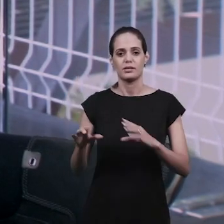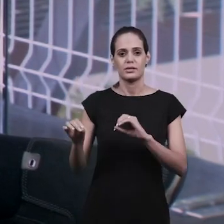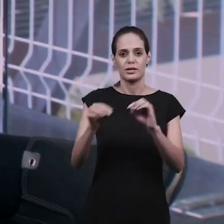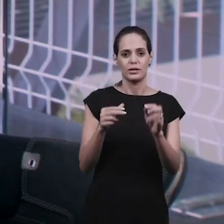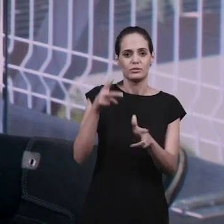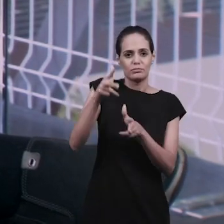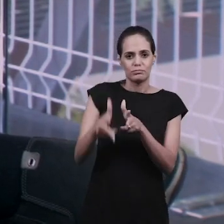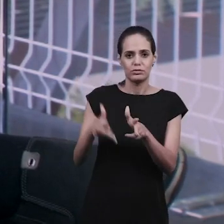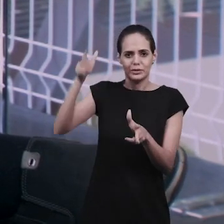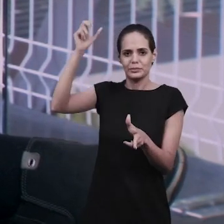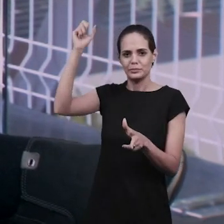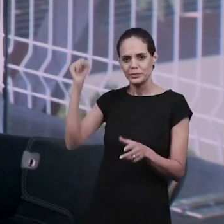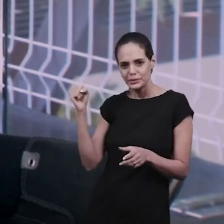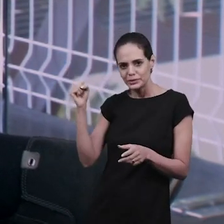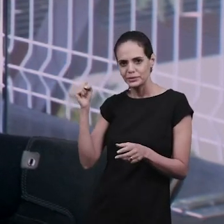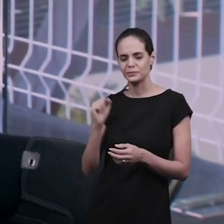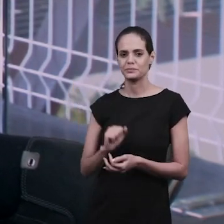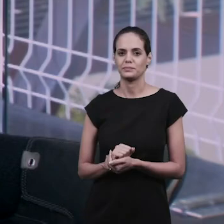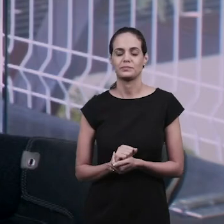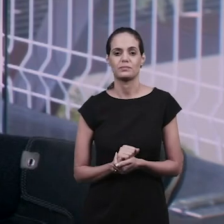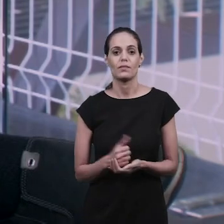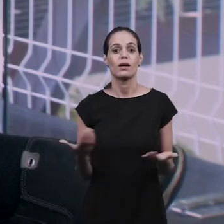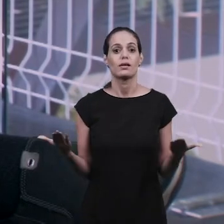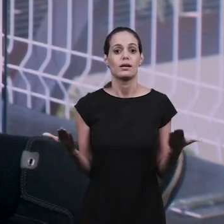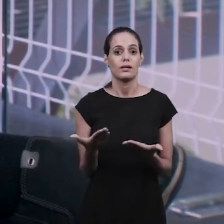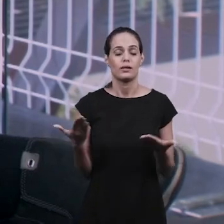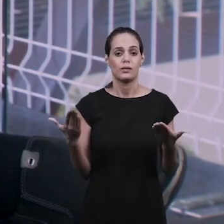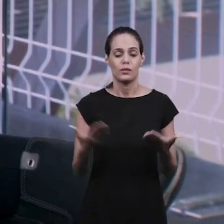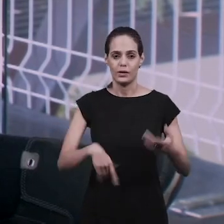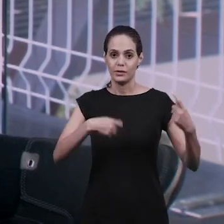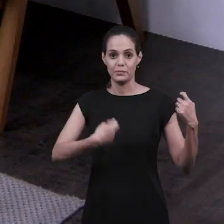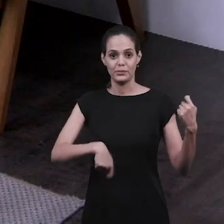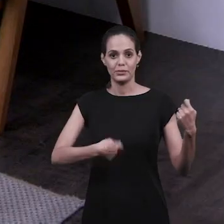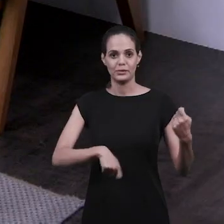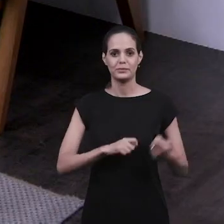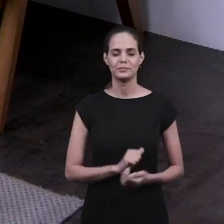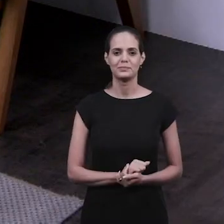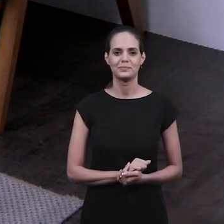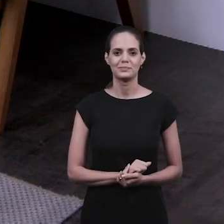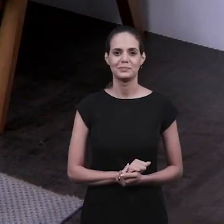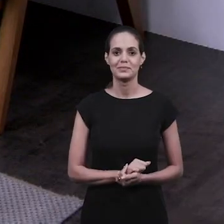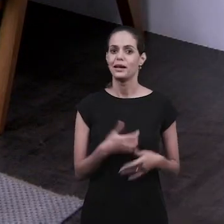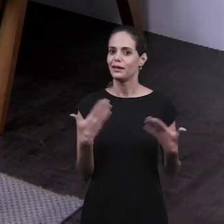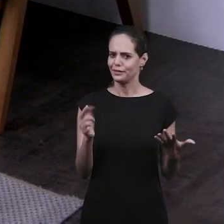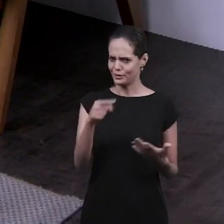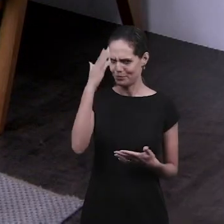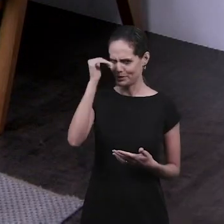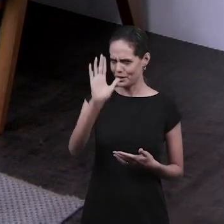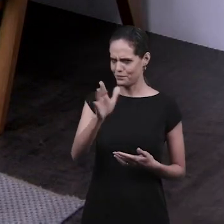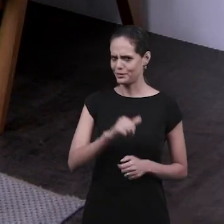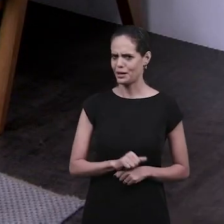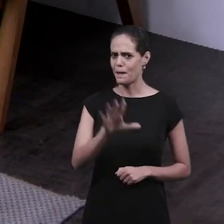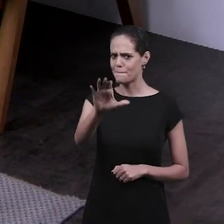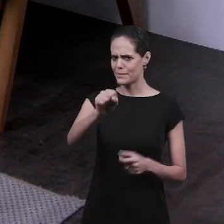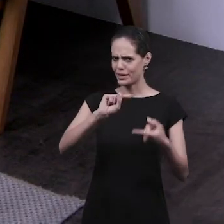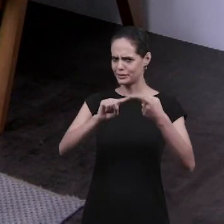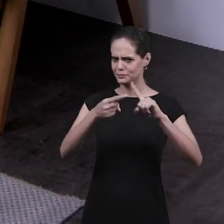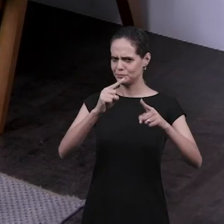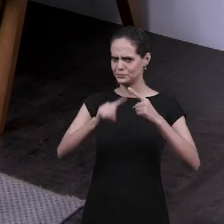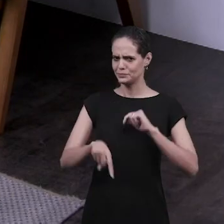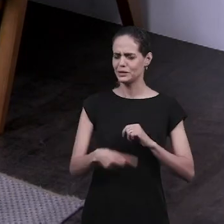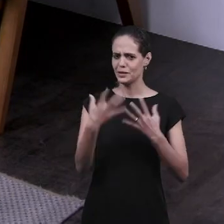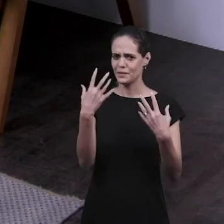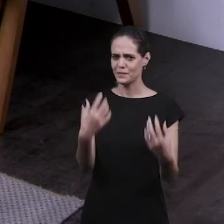louange dans l'Express Nous Voyageons. Maintenant, pour la guitare. Alors, vous savez déjà, prenez votre